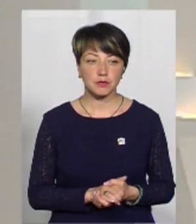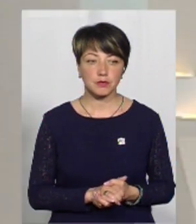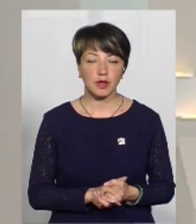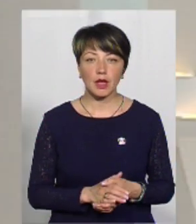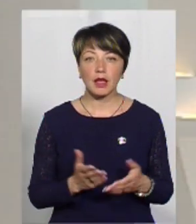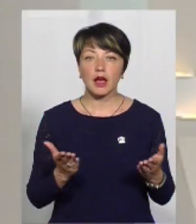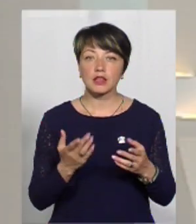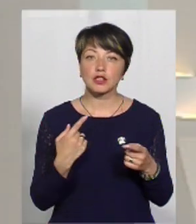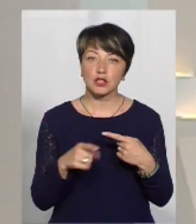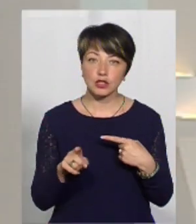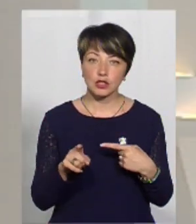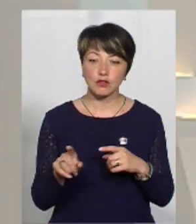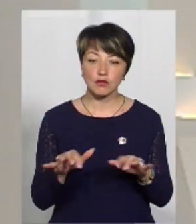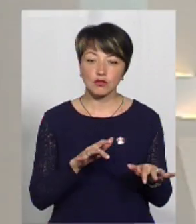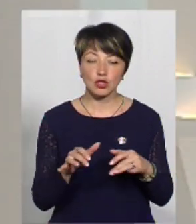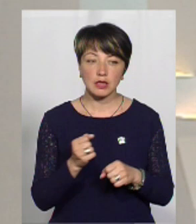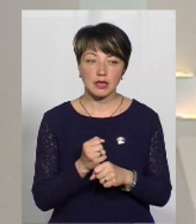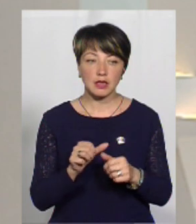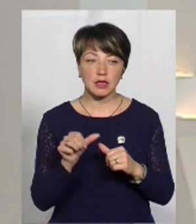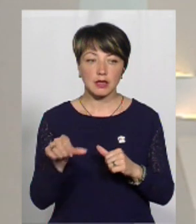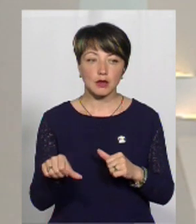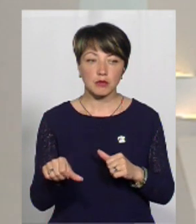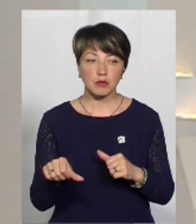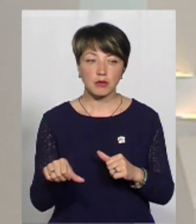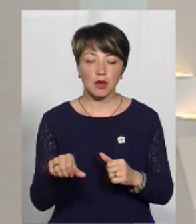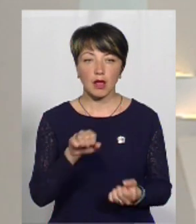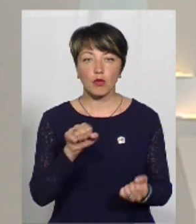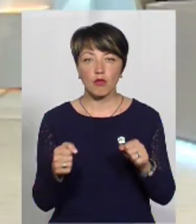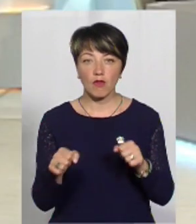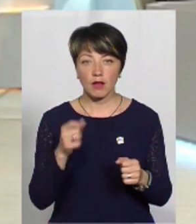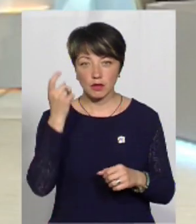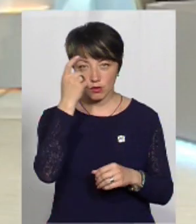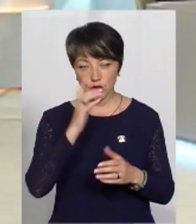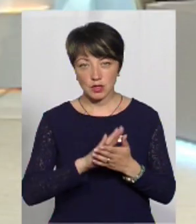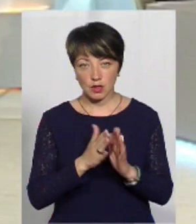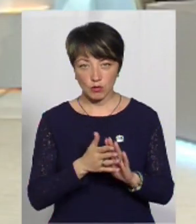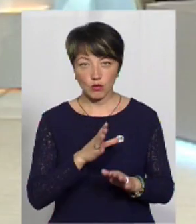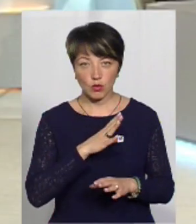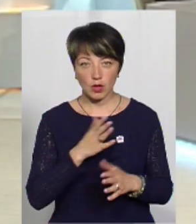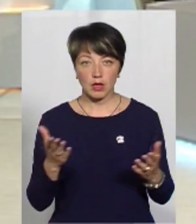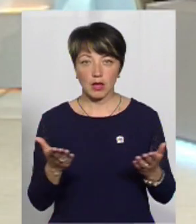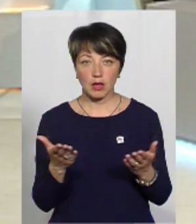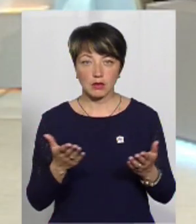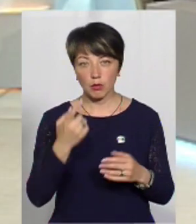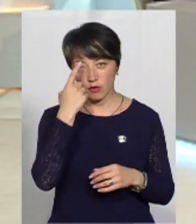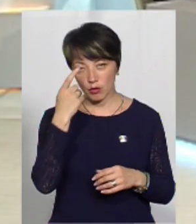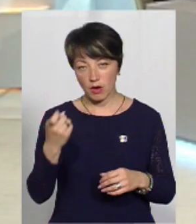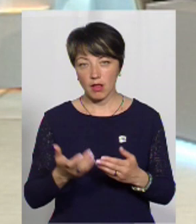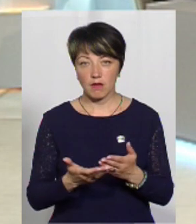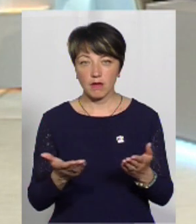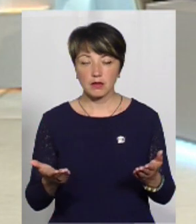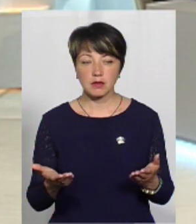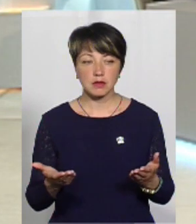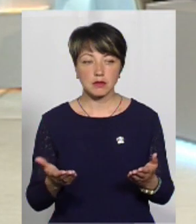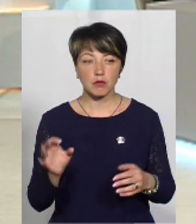А якісь інші вчинки, крім кермування в нетверезому стані, були якісь? Повідомляли